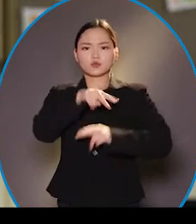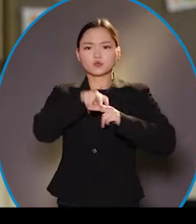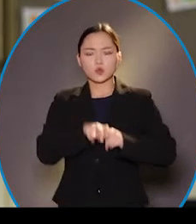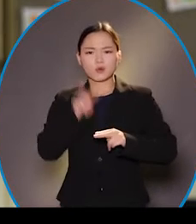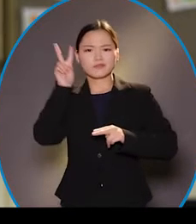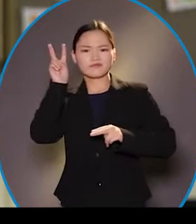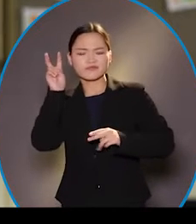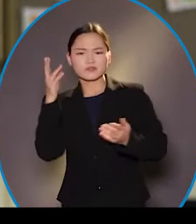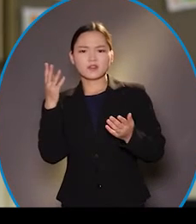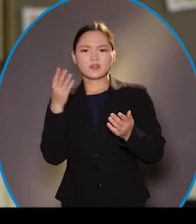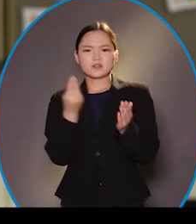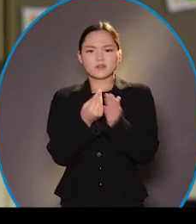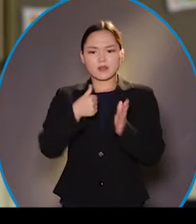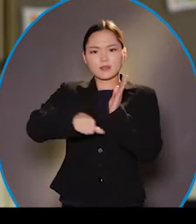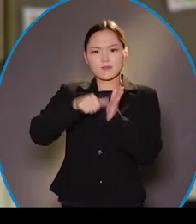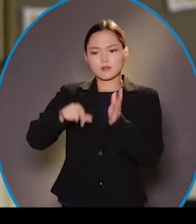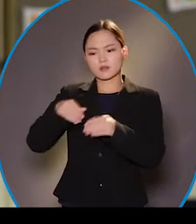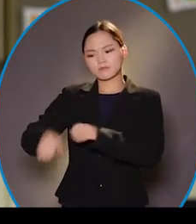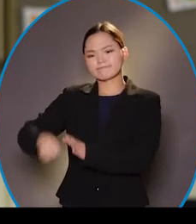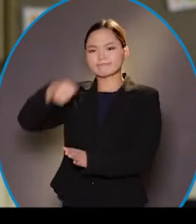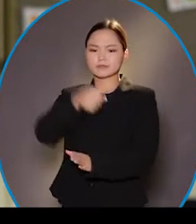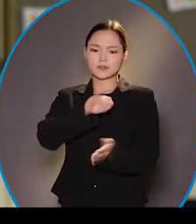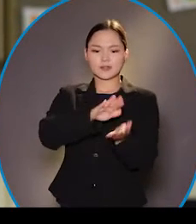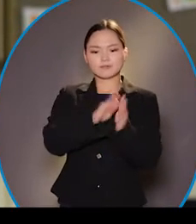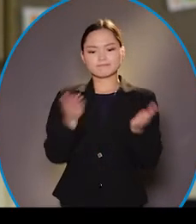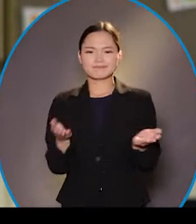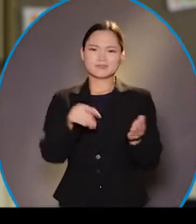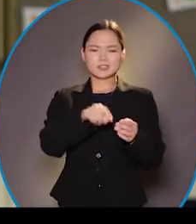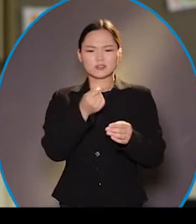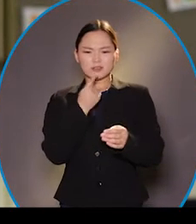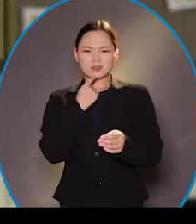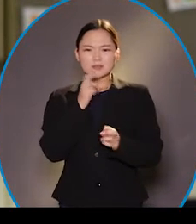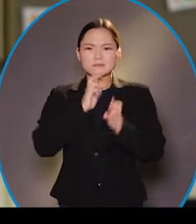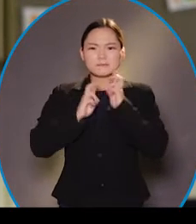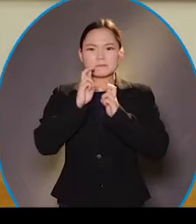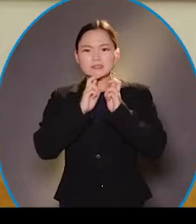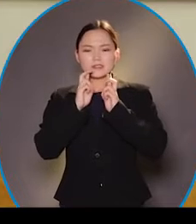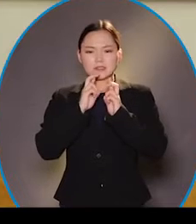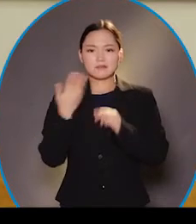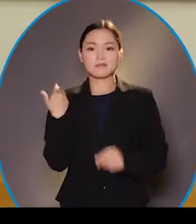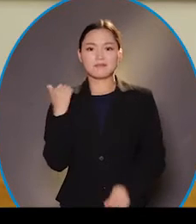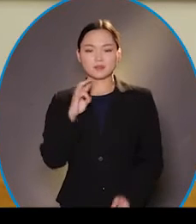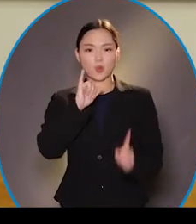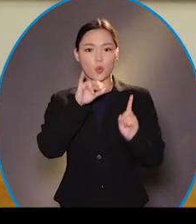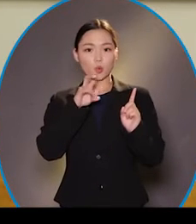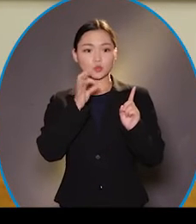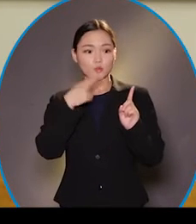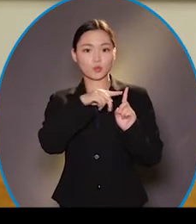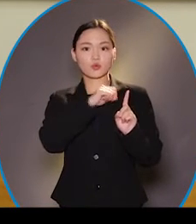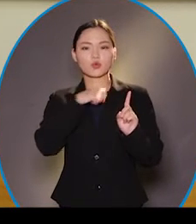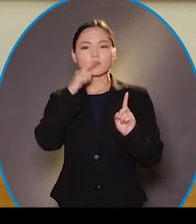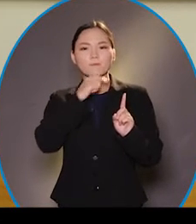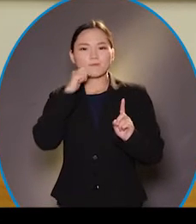бийцсах гэдэг ч юм уу тийм. Тэтгэр намаа гаргаж цэгцэлж анслахаас нөсөөлөд айгүй их бэрхшээлтэй байдаг гэсэн. Тэгээд улс олтон толгойр